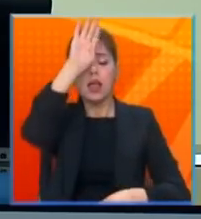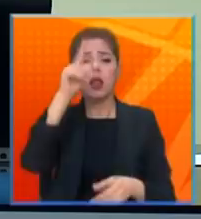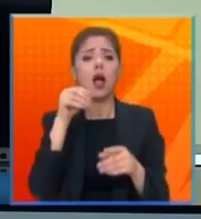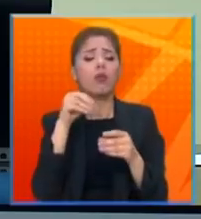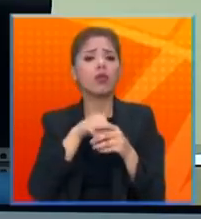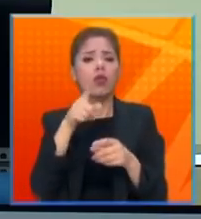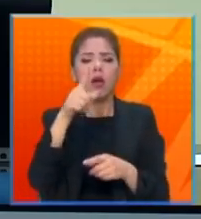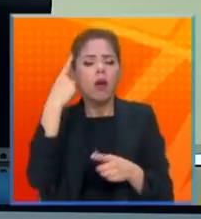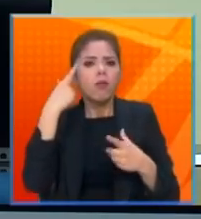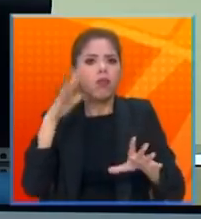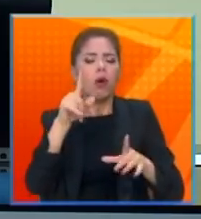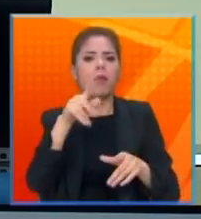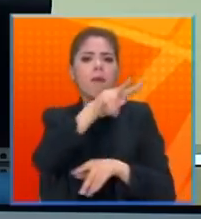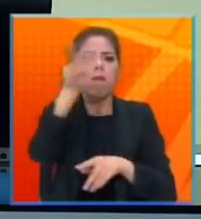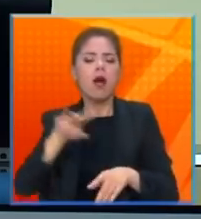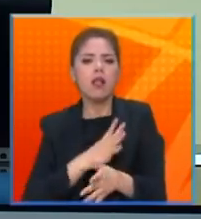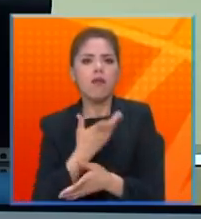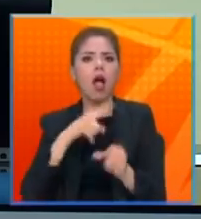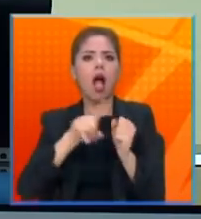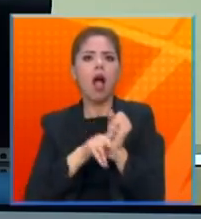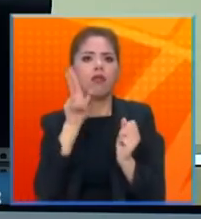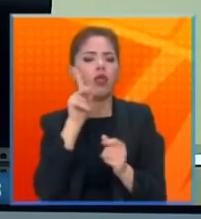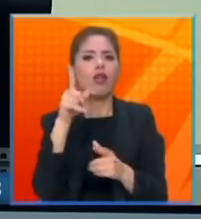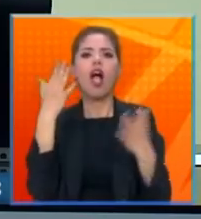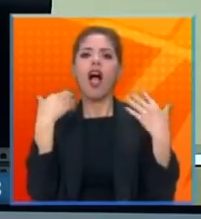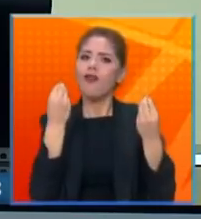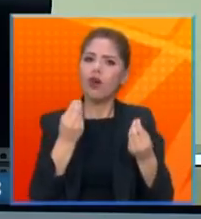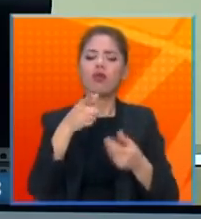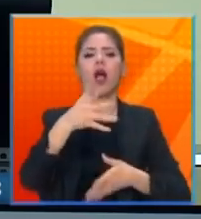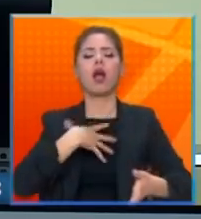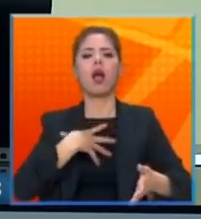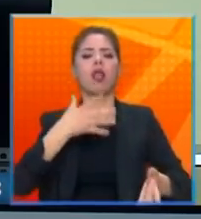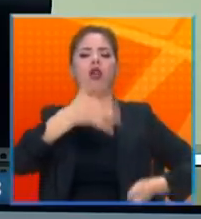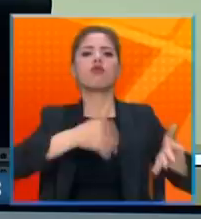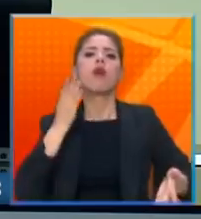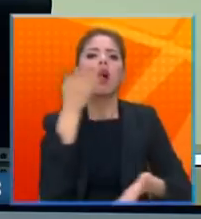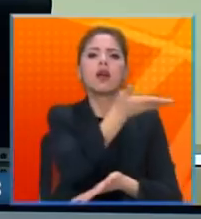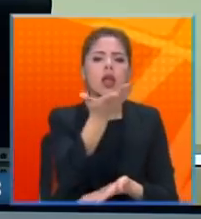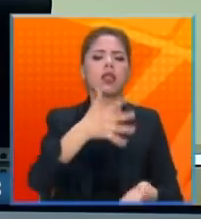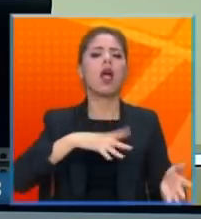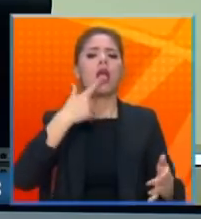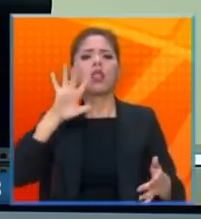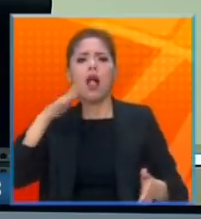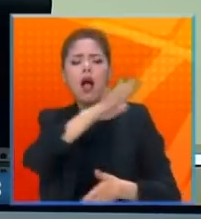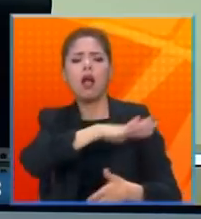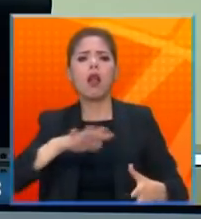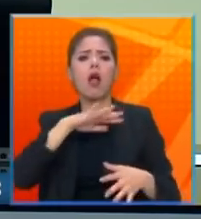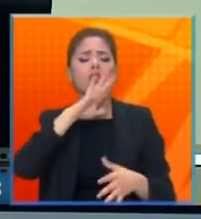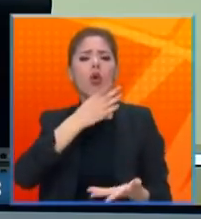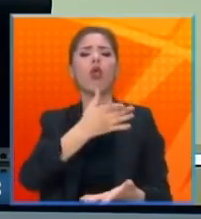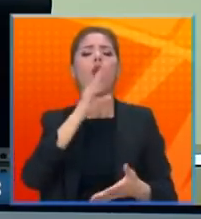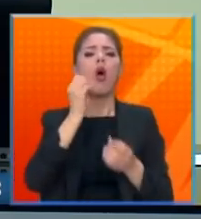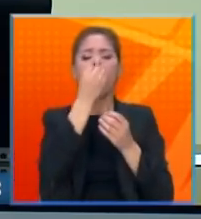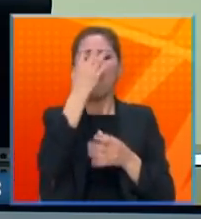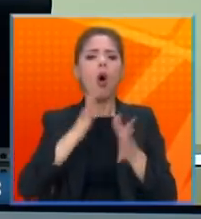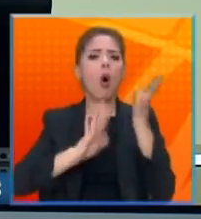almaz bir manzara vardı. Hafta sonu güzel havayı görenler kendini sokağa attı. Sahiller doldu taştı. Ormanlık ve mesire